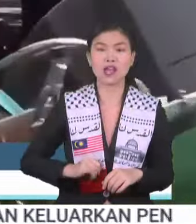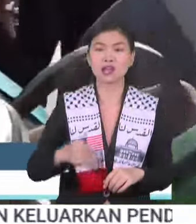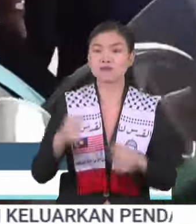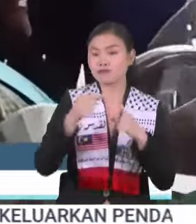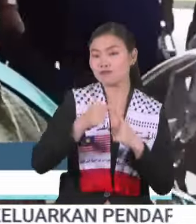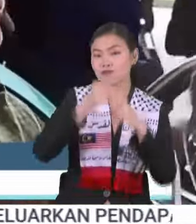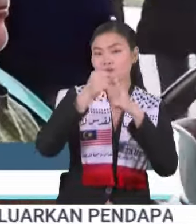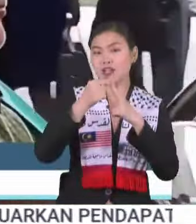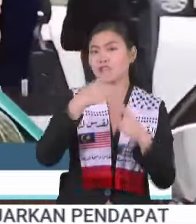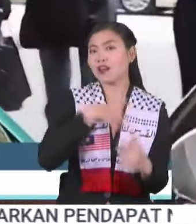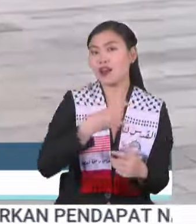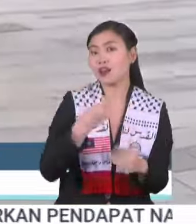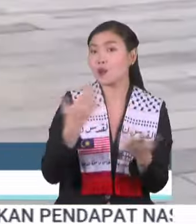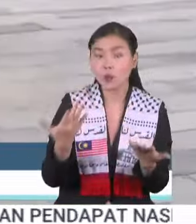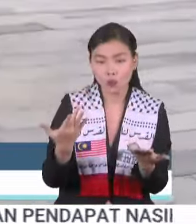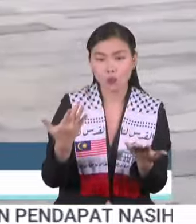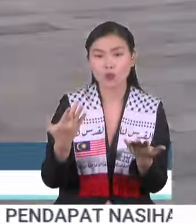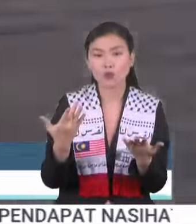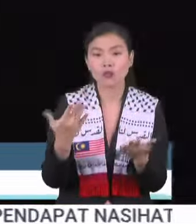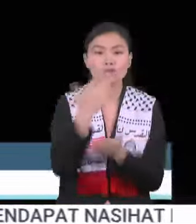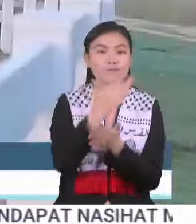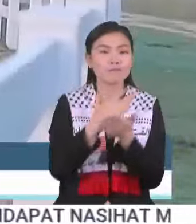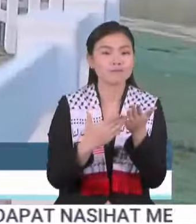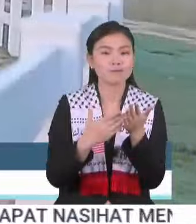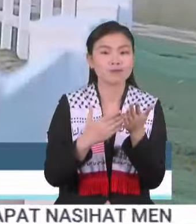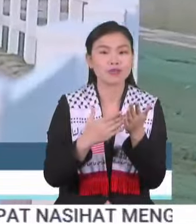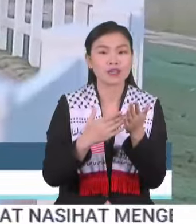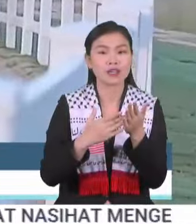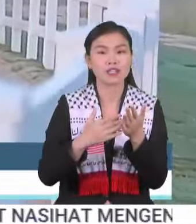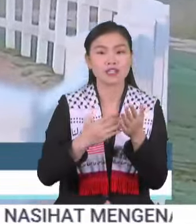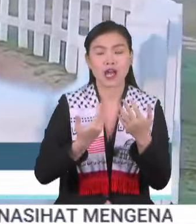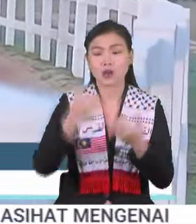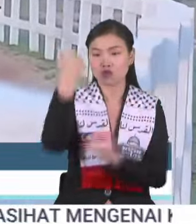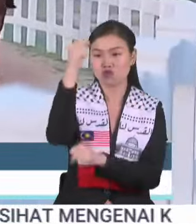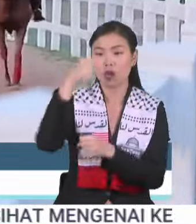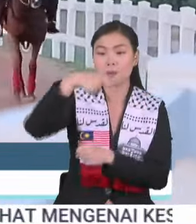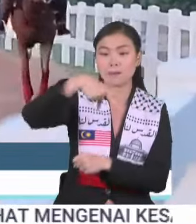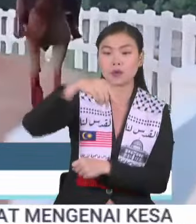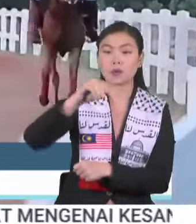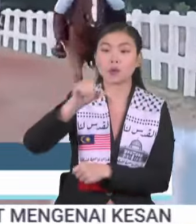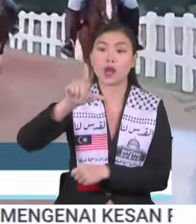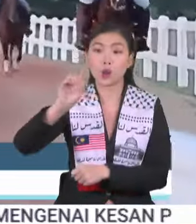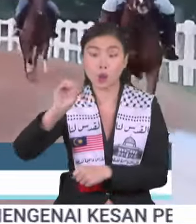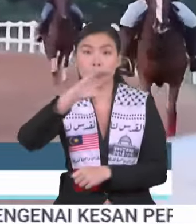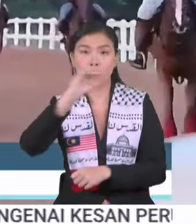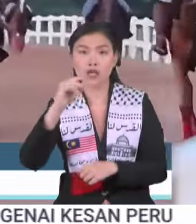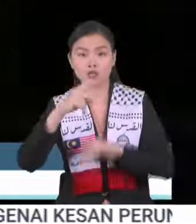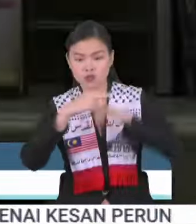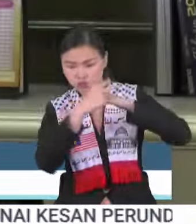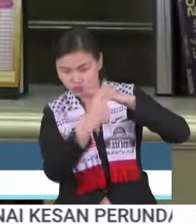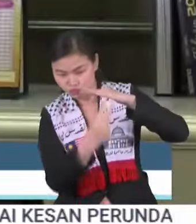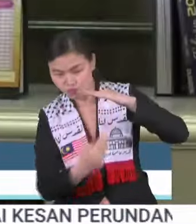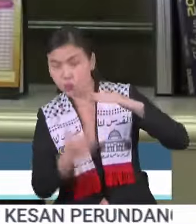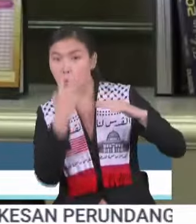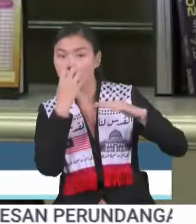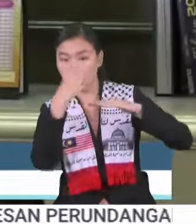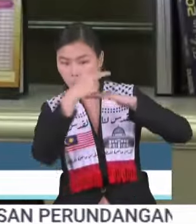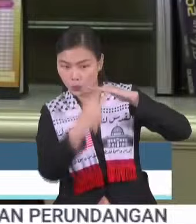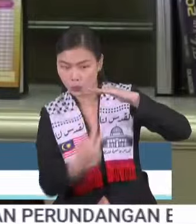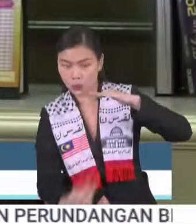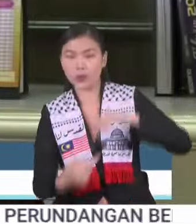unik. Antara paling digemari, sukan polo dan selam scuba. Tuanku banyak